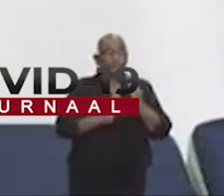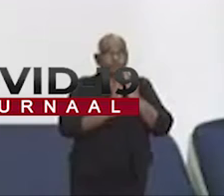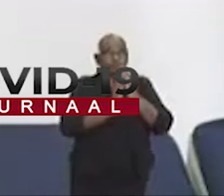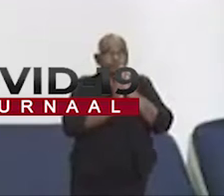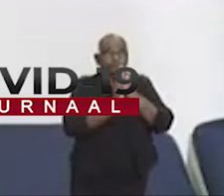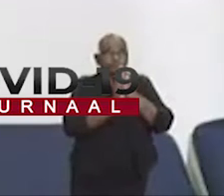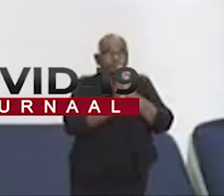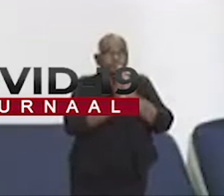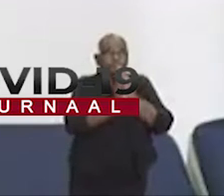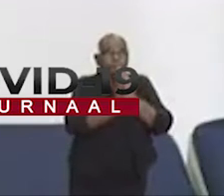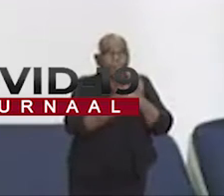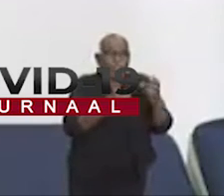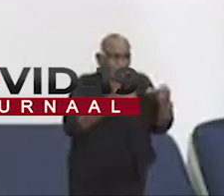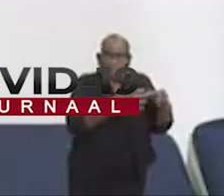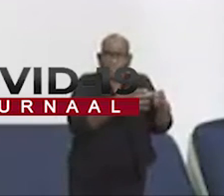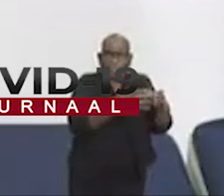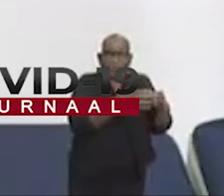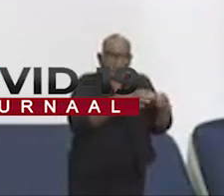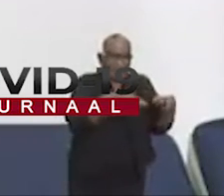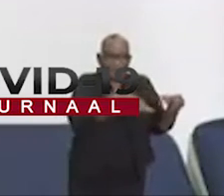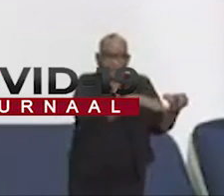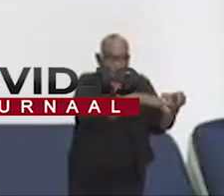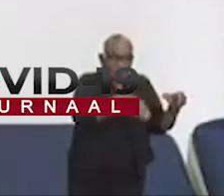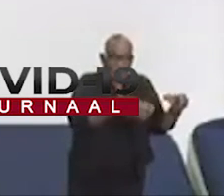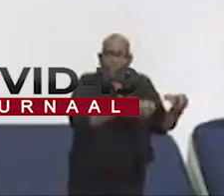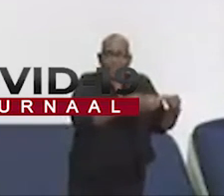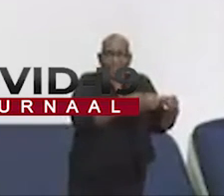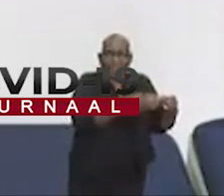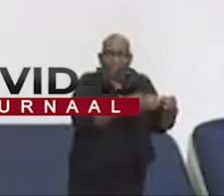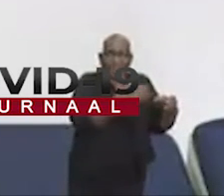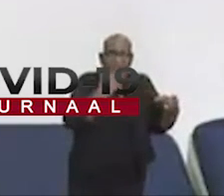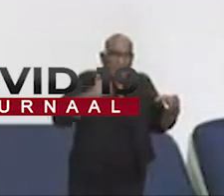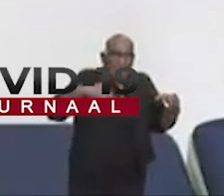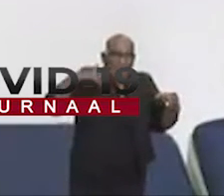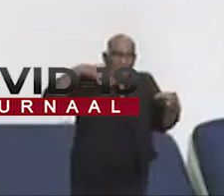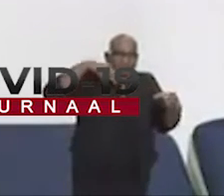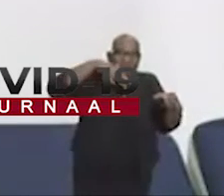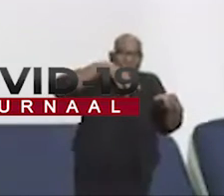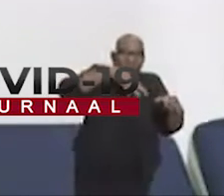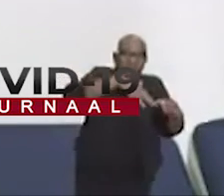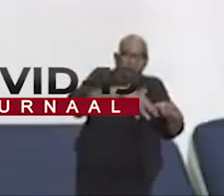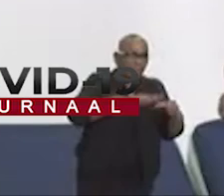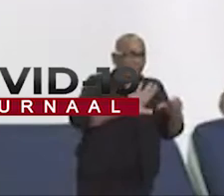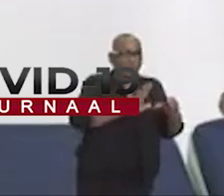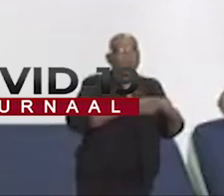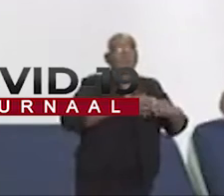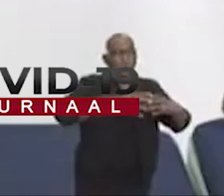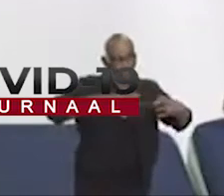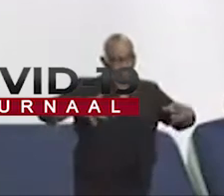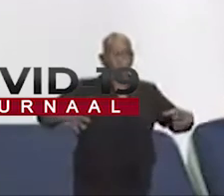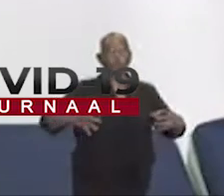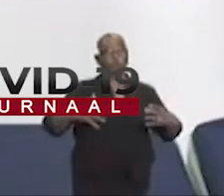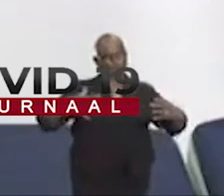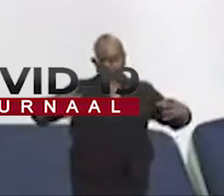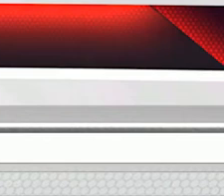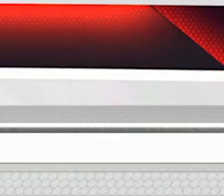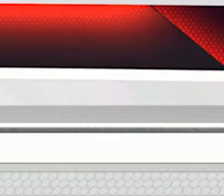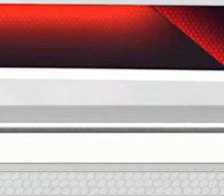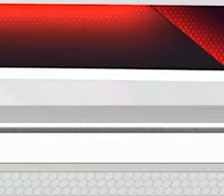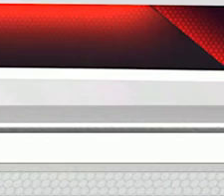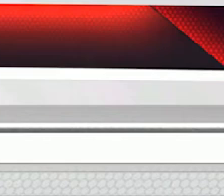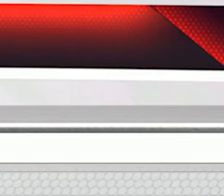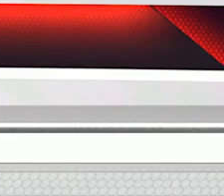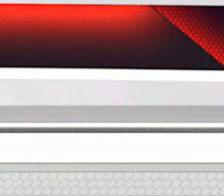op kleine locaties. En de bedoeling is dat we dus ook richting grotere locaties gaan voor de testen.